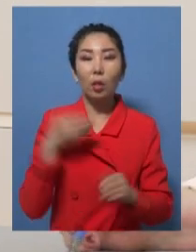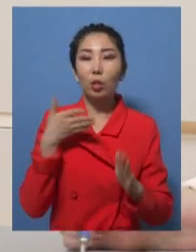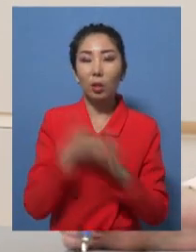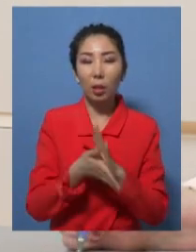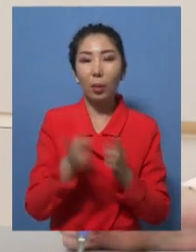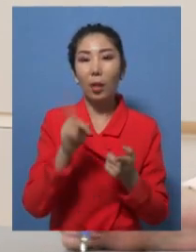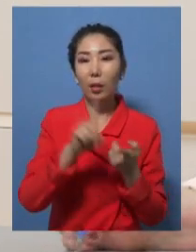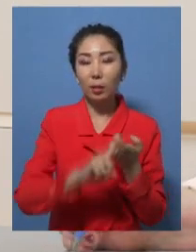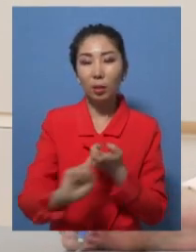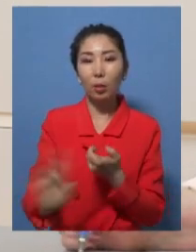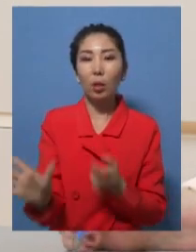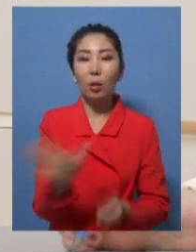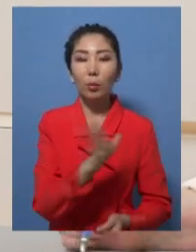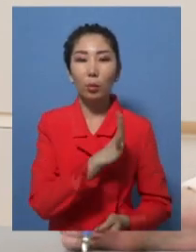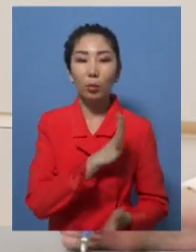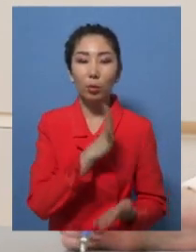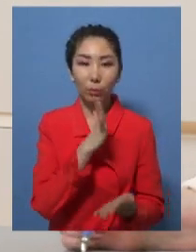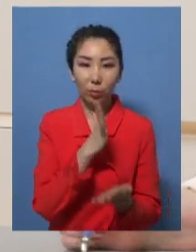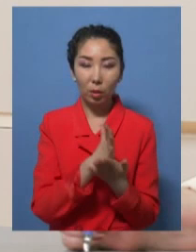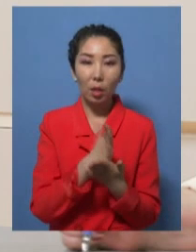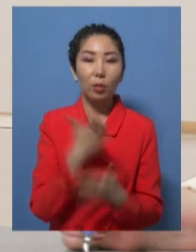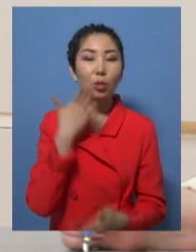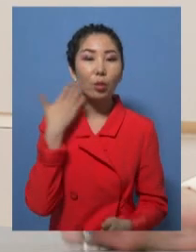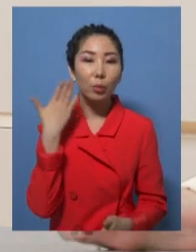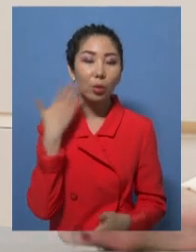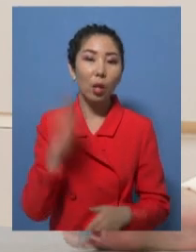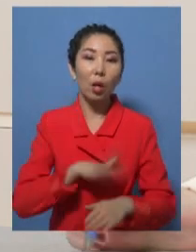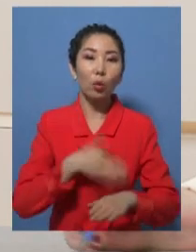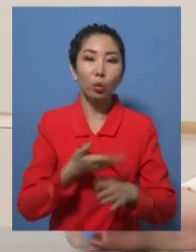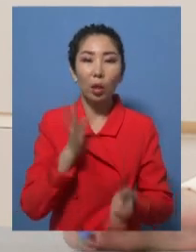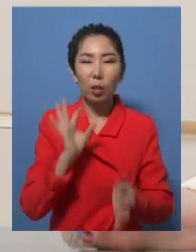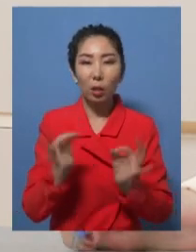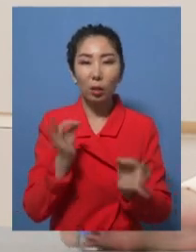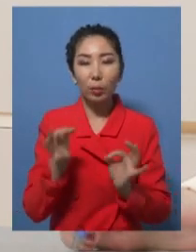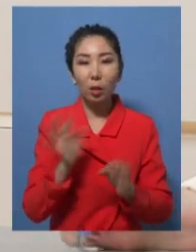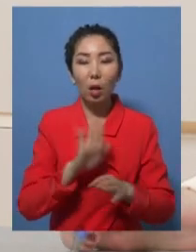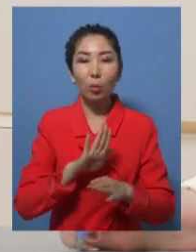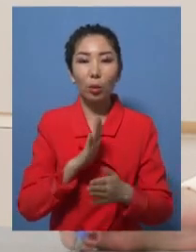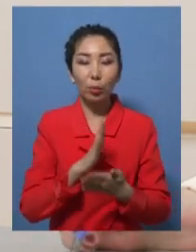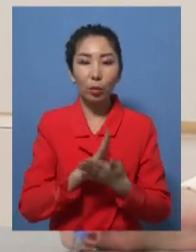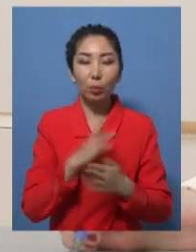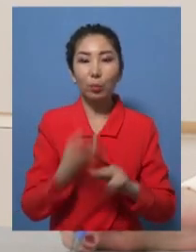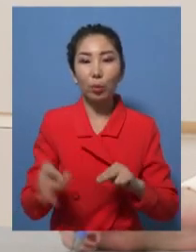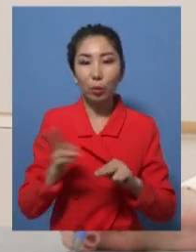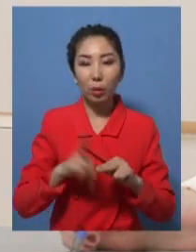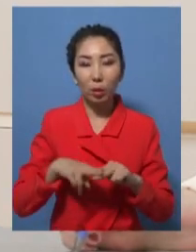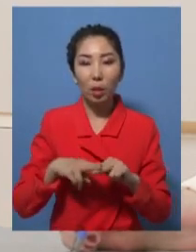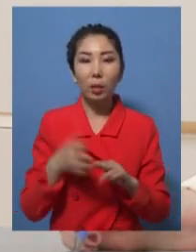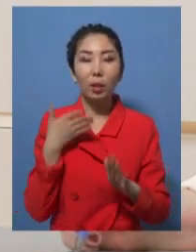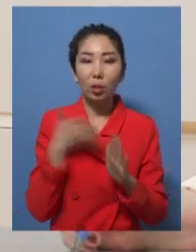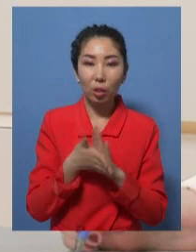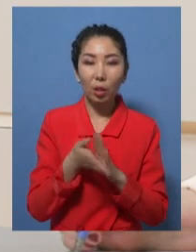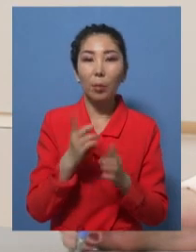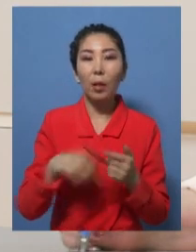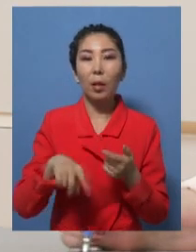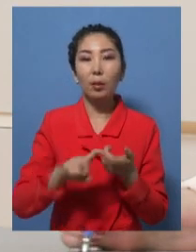шығынына байланысты ауыр қылмыс, аса ауыр қылмыс болуы мүмкін. Жеңіл немесе ауырлығы орташа қылмыс болуы мүмкін. Ол жаңағы жәбірленушіге келген шығынға